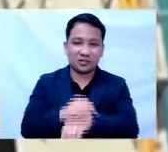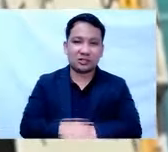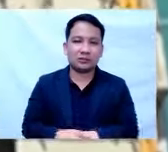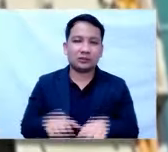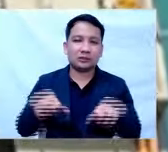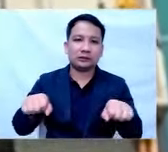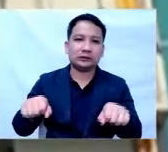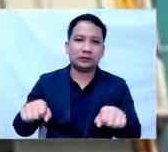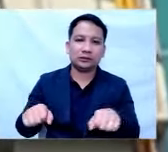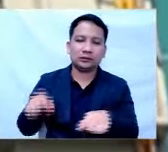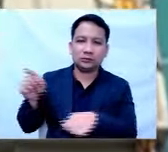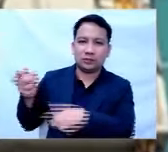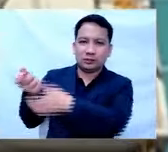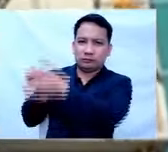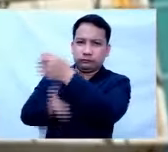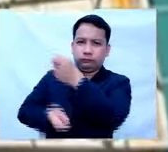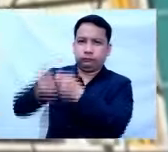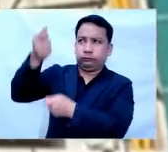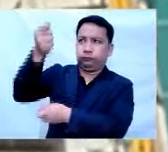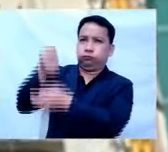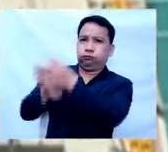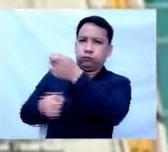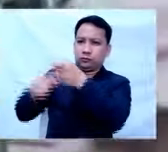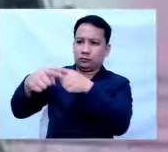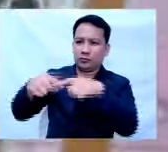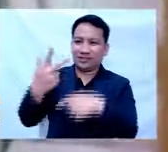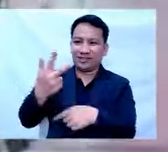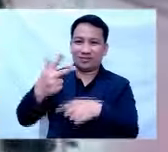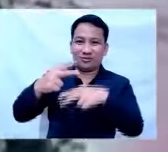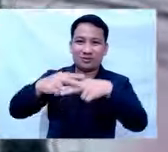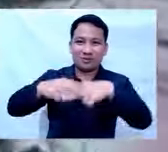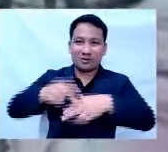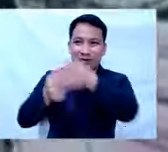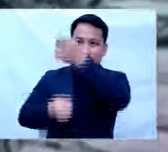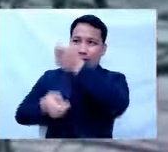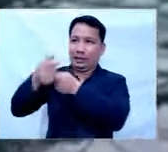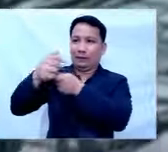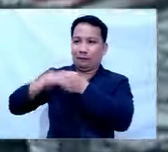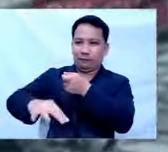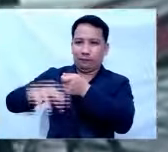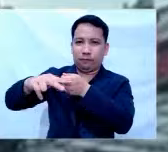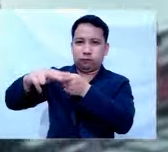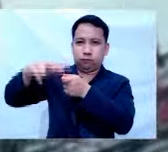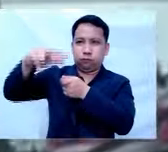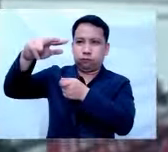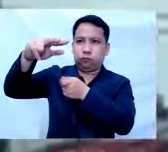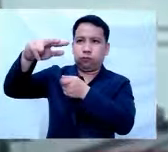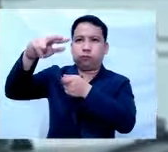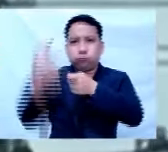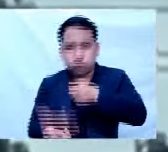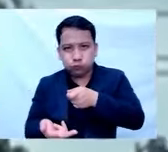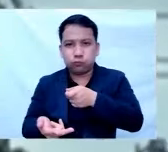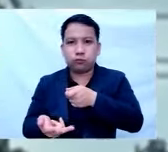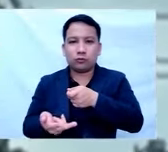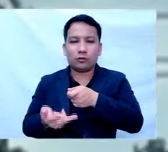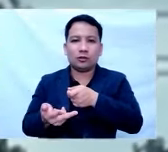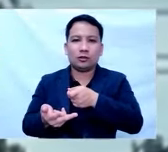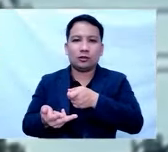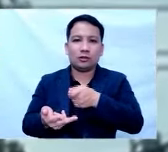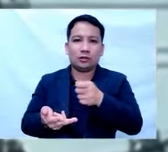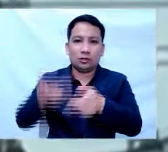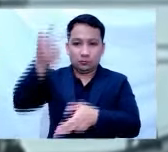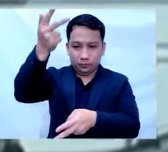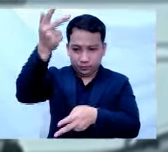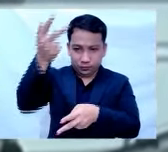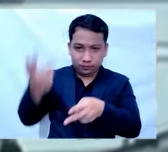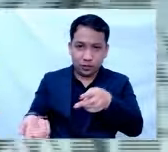Napag-alaman na habang inihila pataas sa 11th floor ang tatlong bakal sa construction site, aksidente nahulog ang mga ito. Tumalbog ang mga bakal